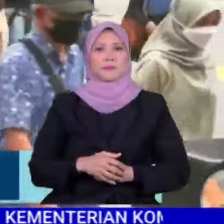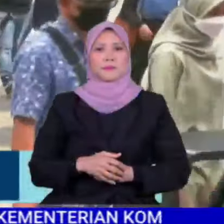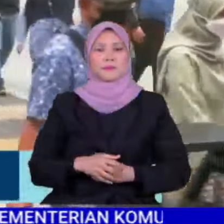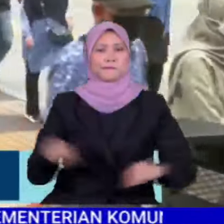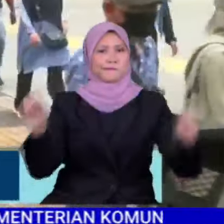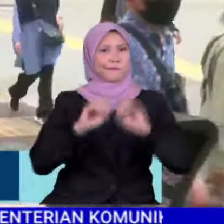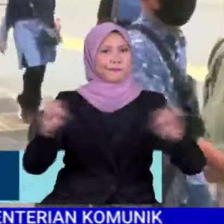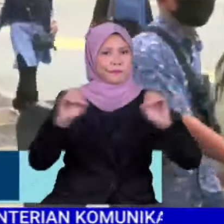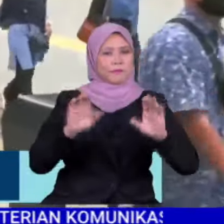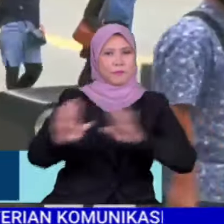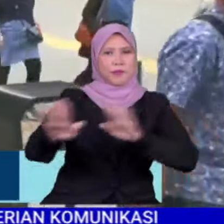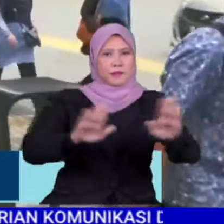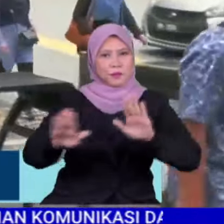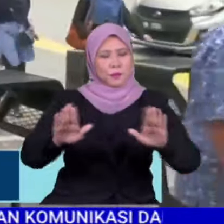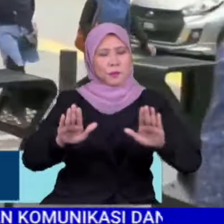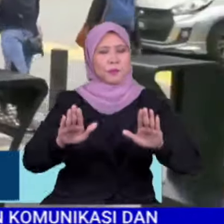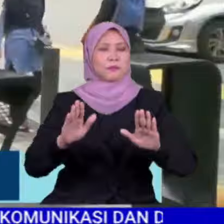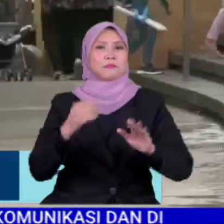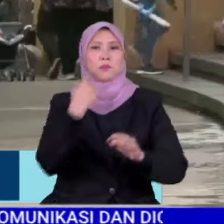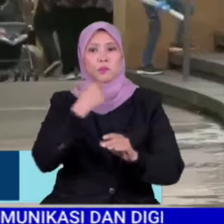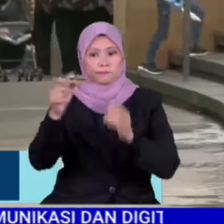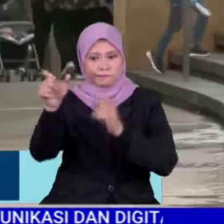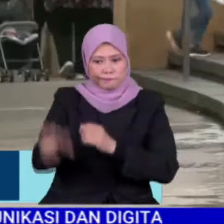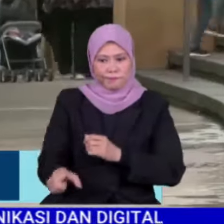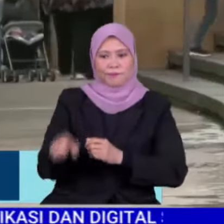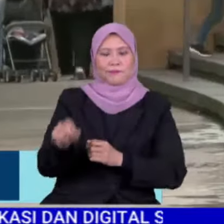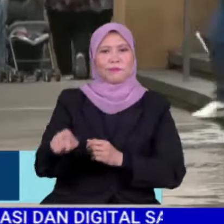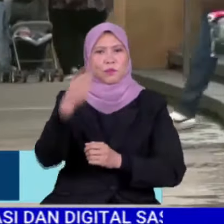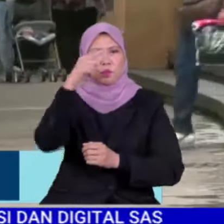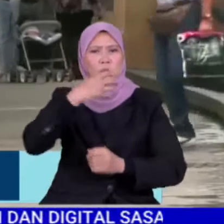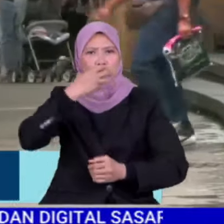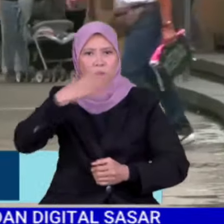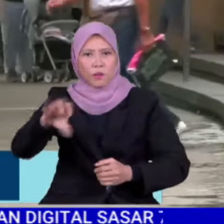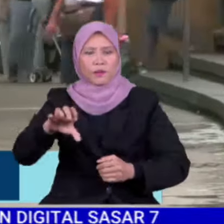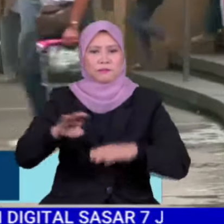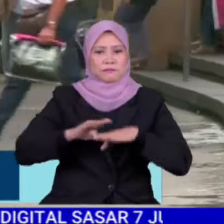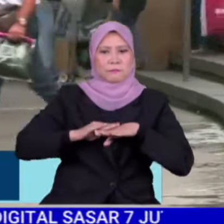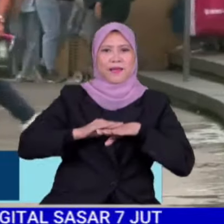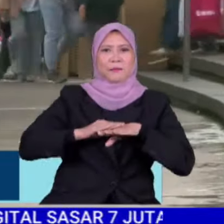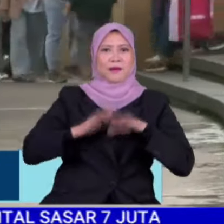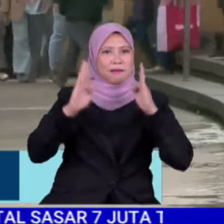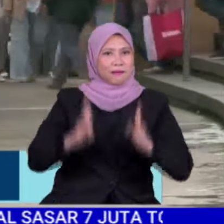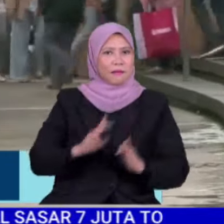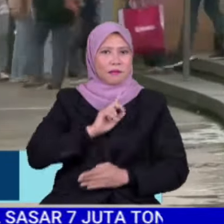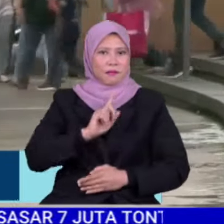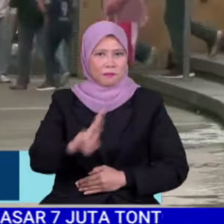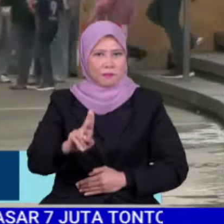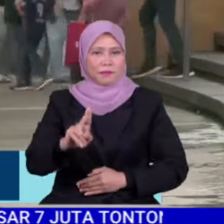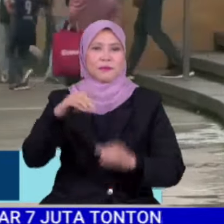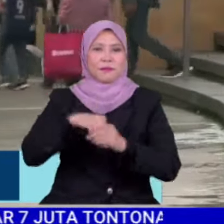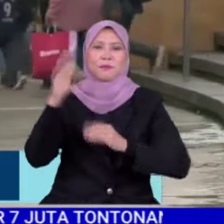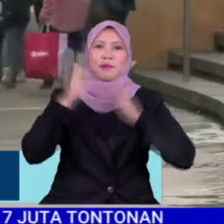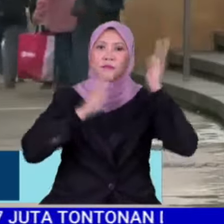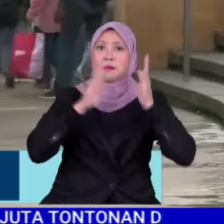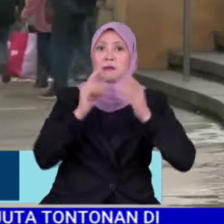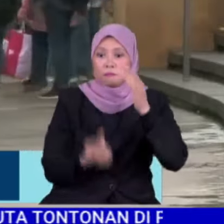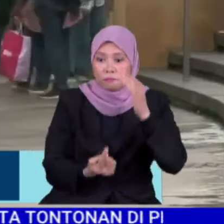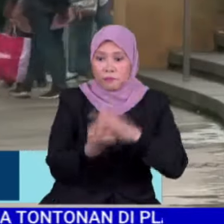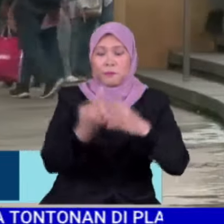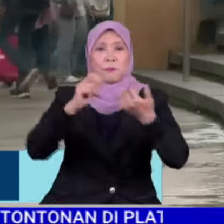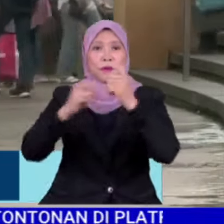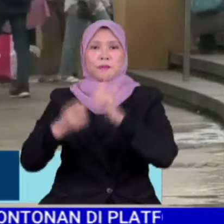Tiada tolak ansur terhadap sebarang usaha pihak tertentu untuk hangatkan suhu perkauman dan agama di negara ini. Sebarang isu